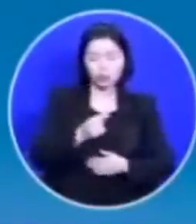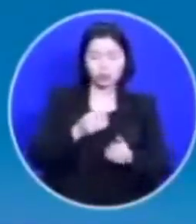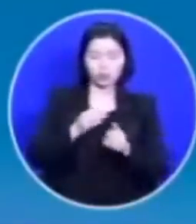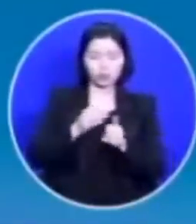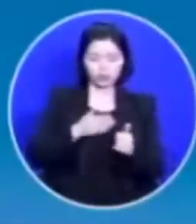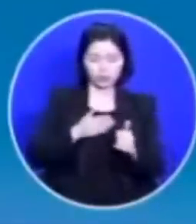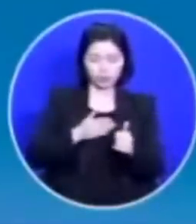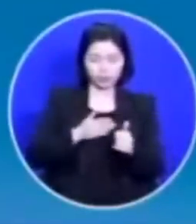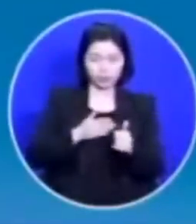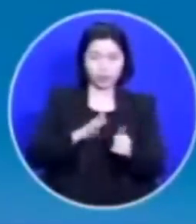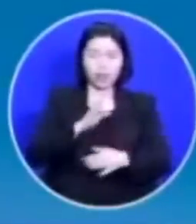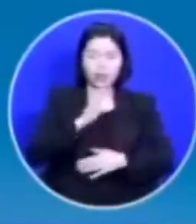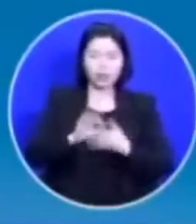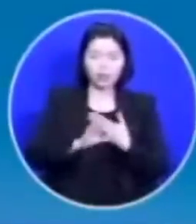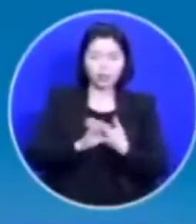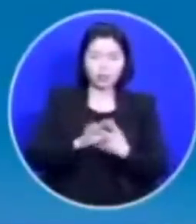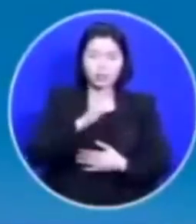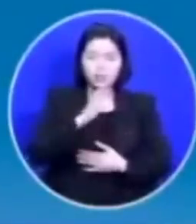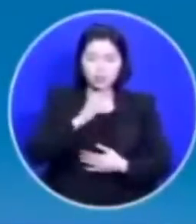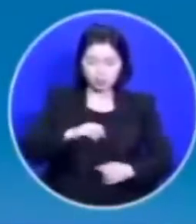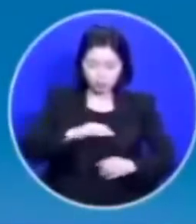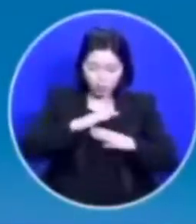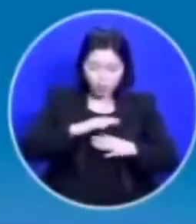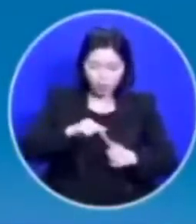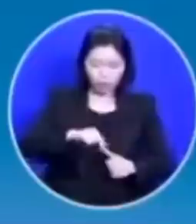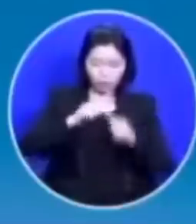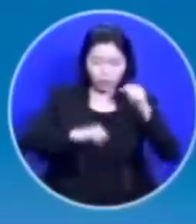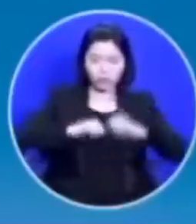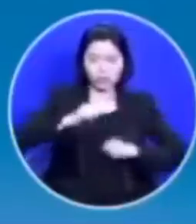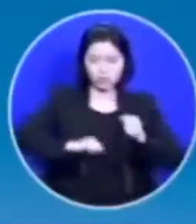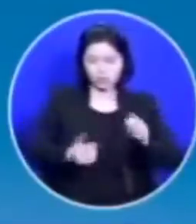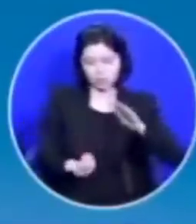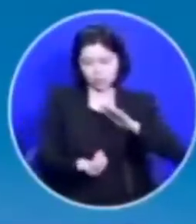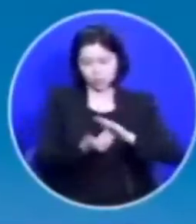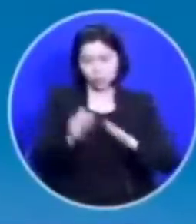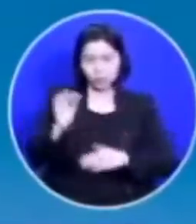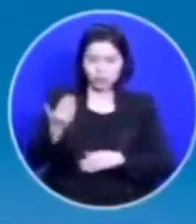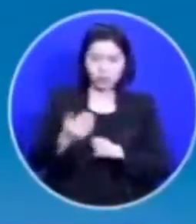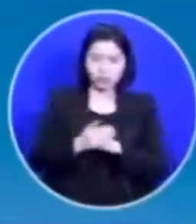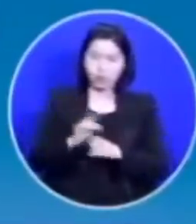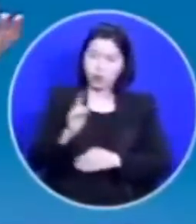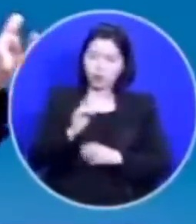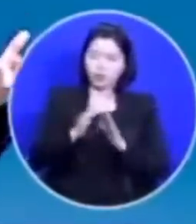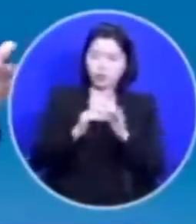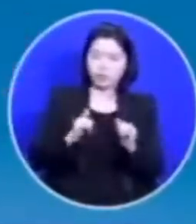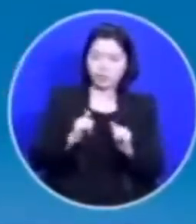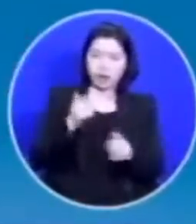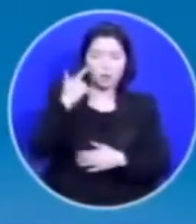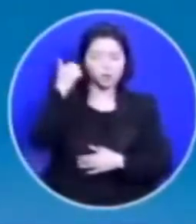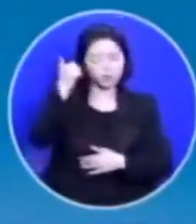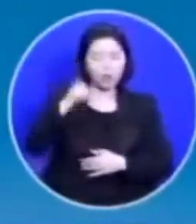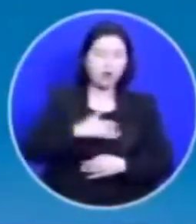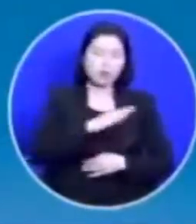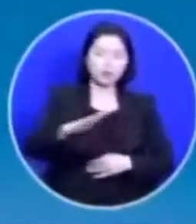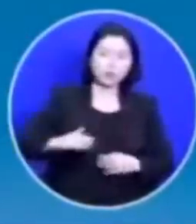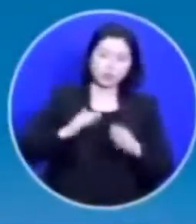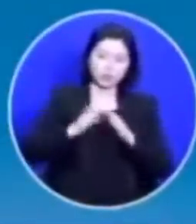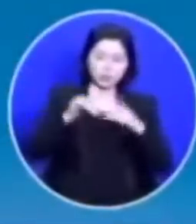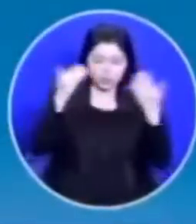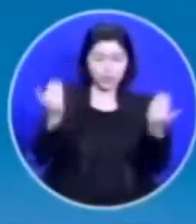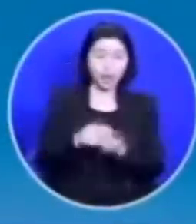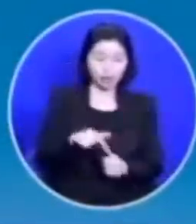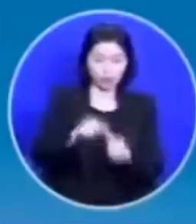정말 놀라운 구원의 역사가 일어납니다 어떤 분들은 목사님 저희 집은 다 구원